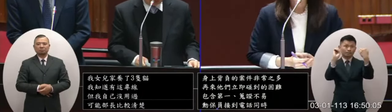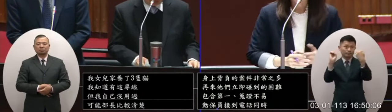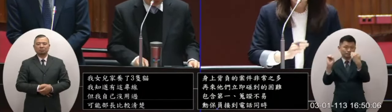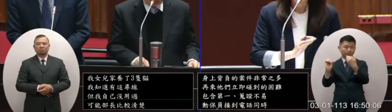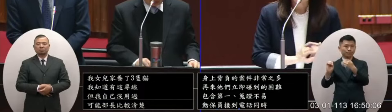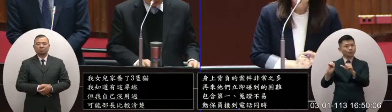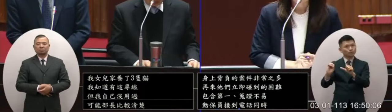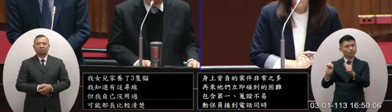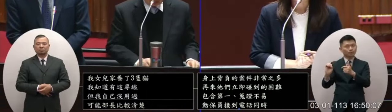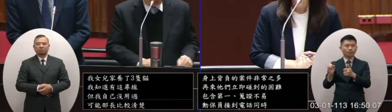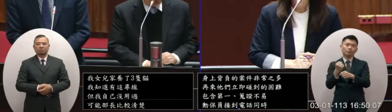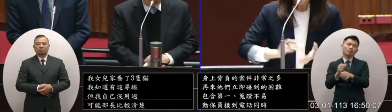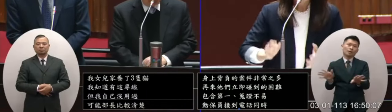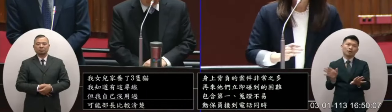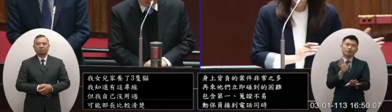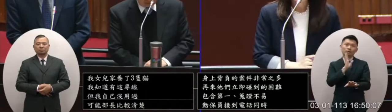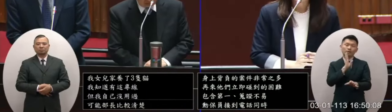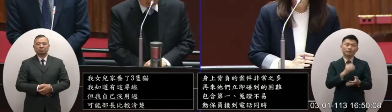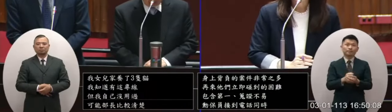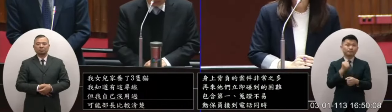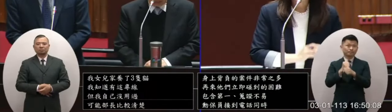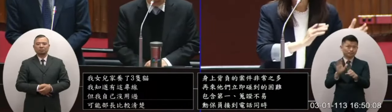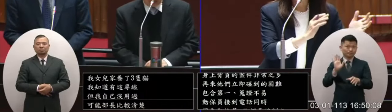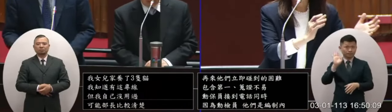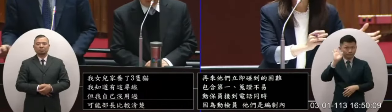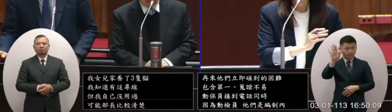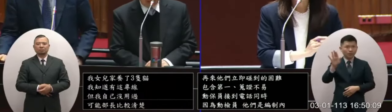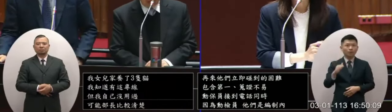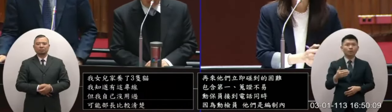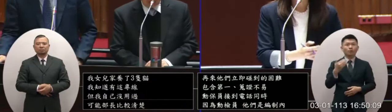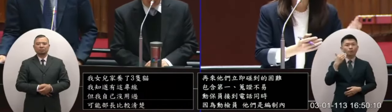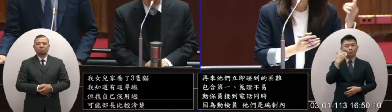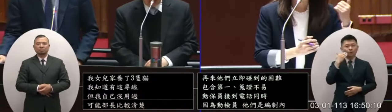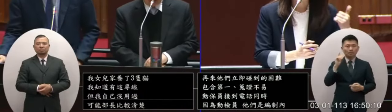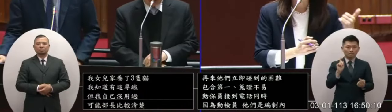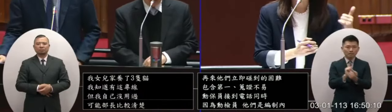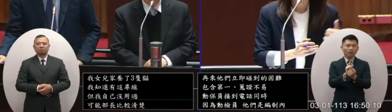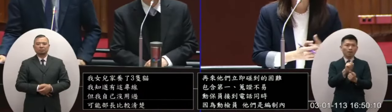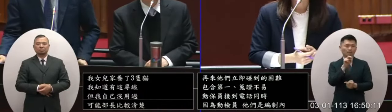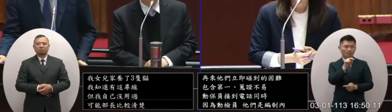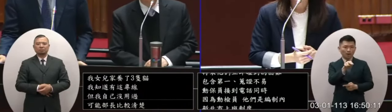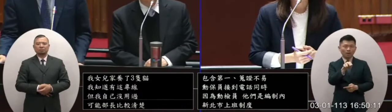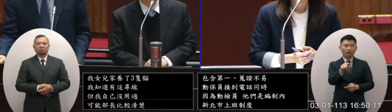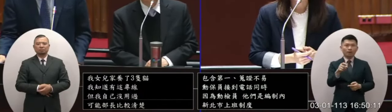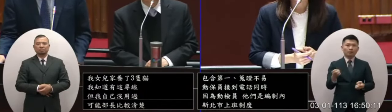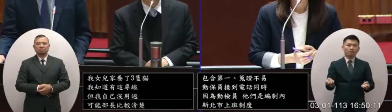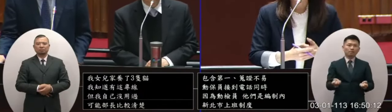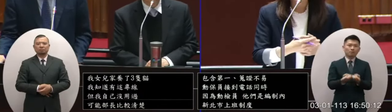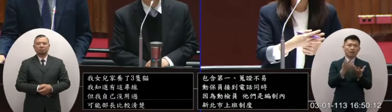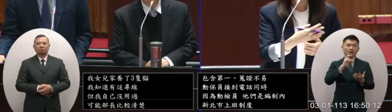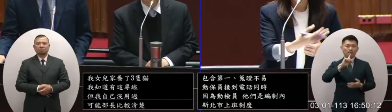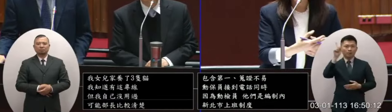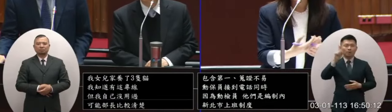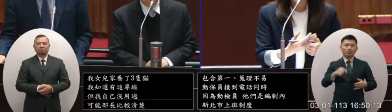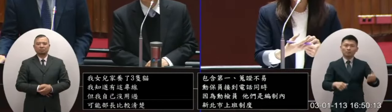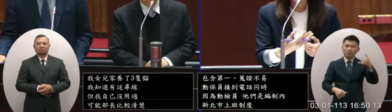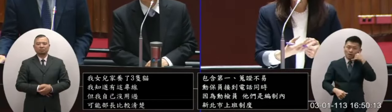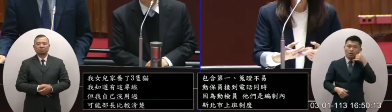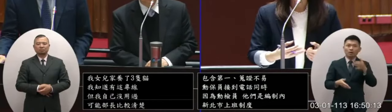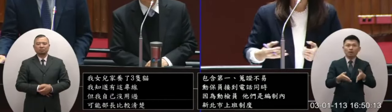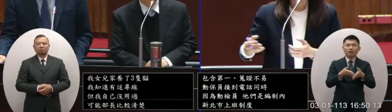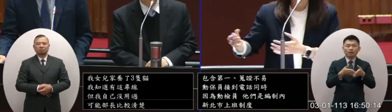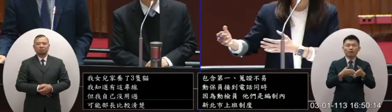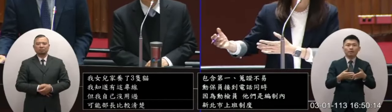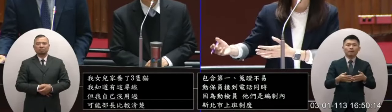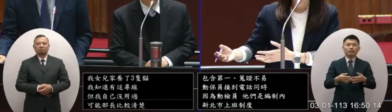晚的五点大概就已经下班了。下班之后，那这些如果真的碰到他们接到这个电话的时候，其实他们也要去